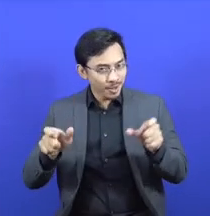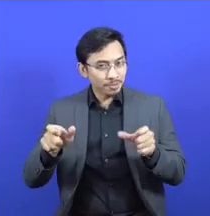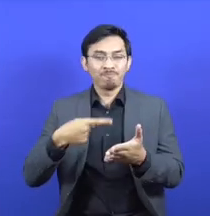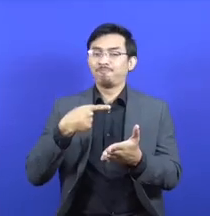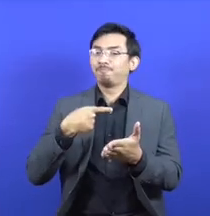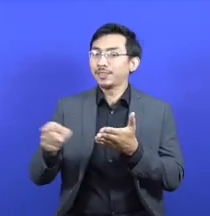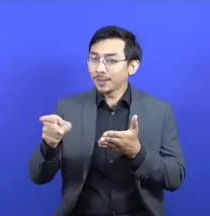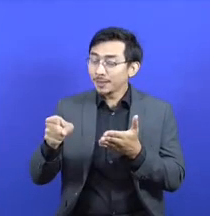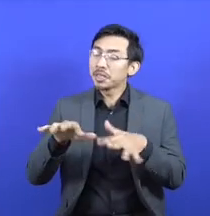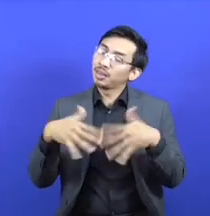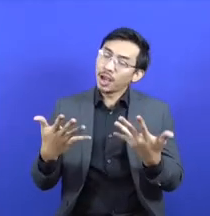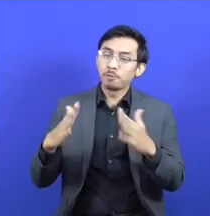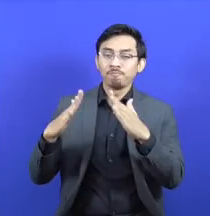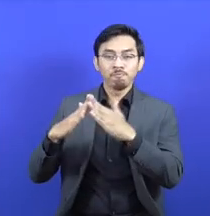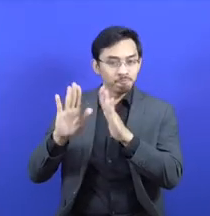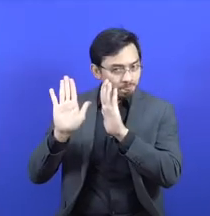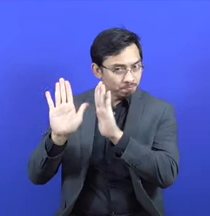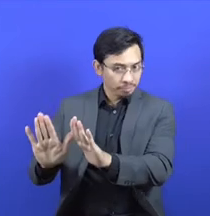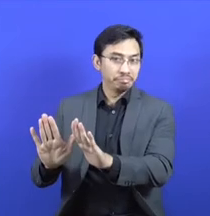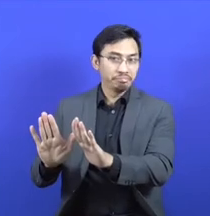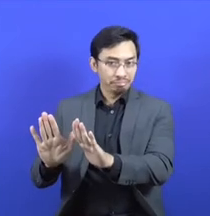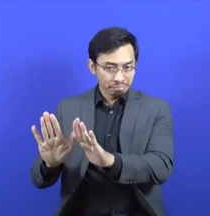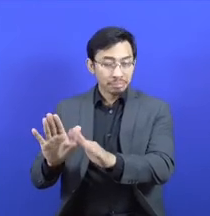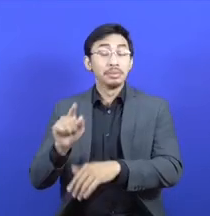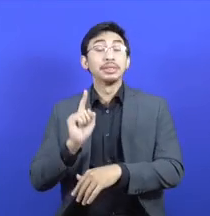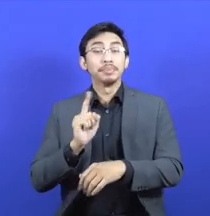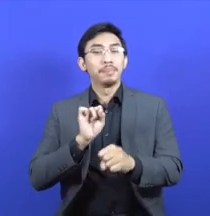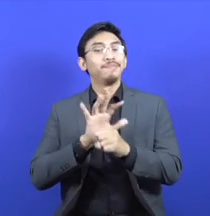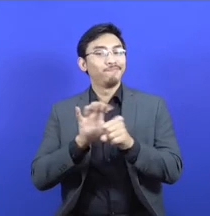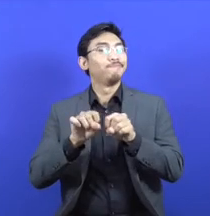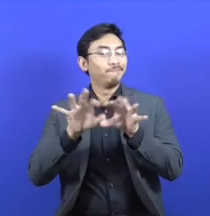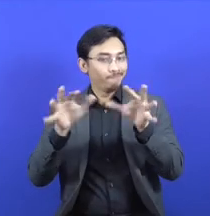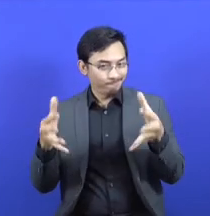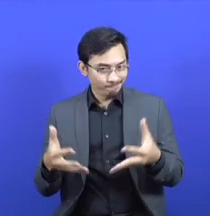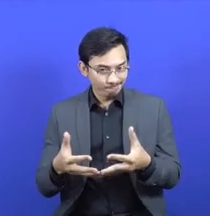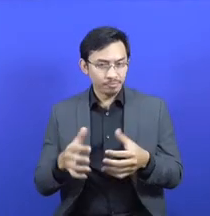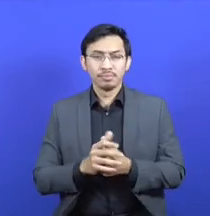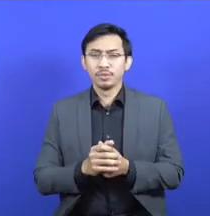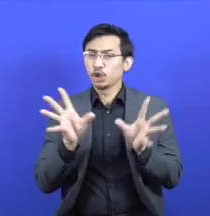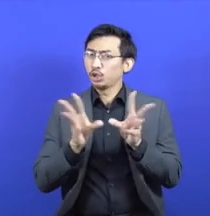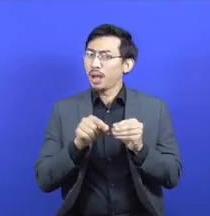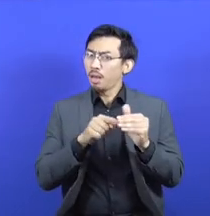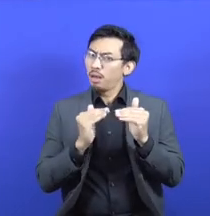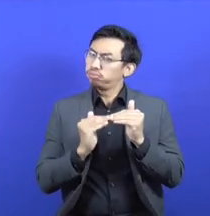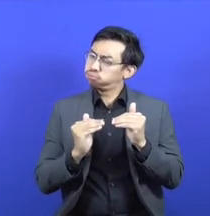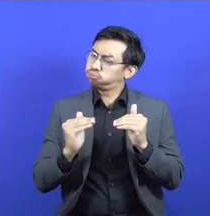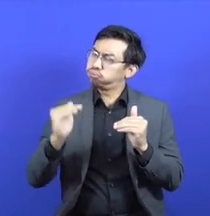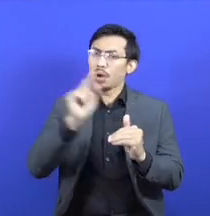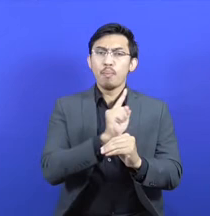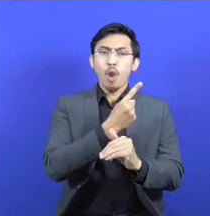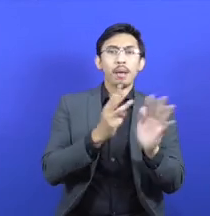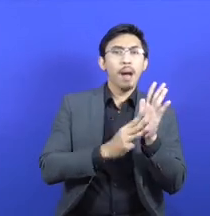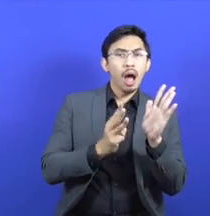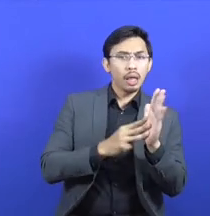orang yang di PHK atau dirumahkan karena pandemi COVID-19. Angka ini sebenarnya terus